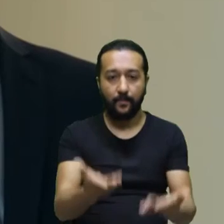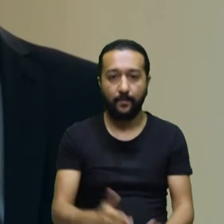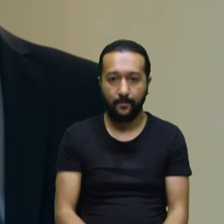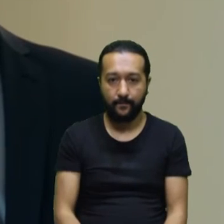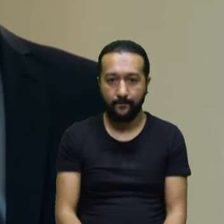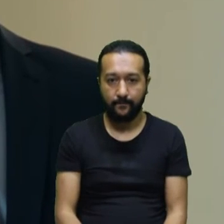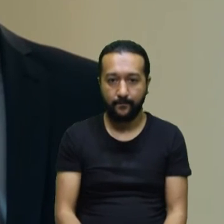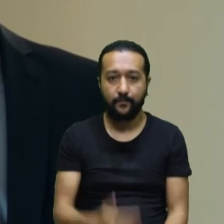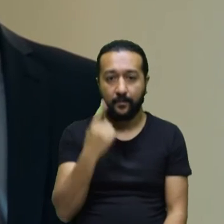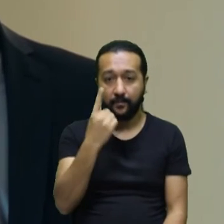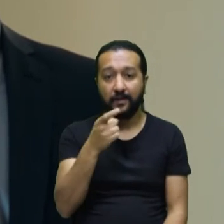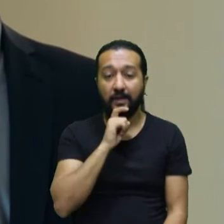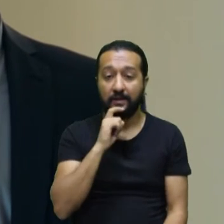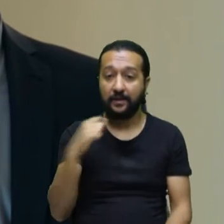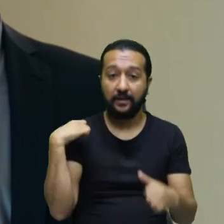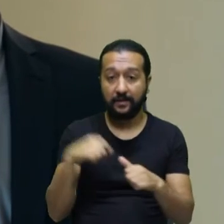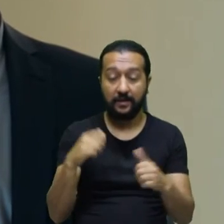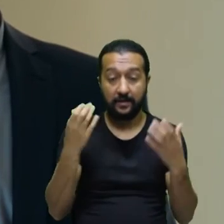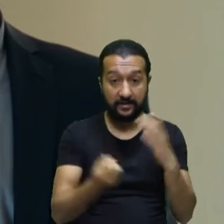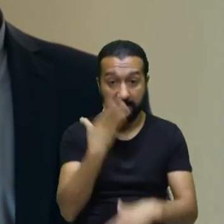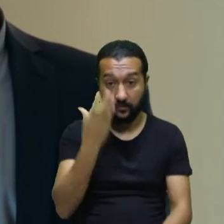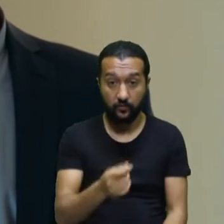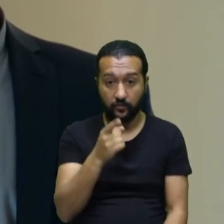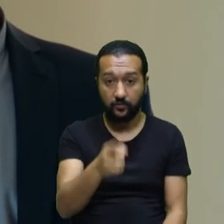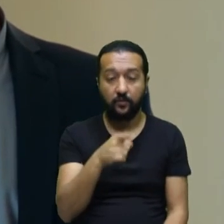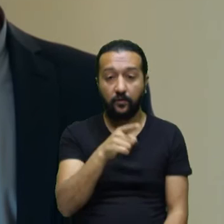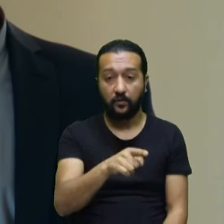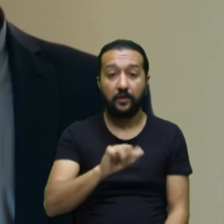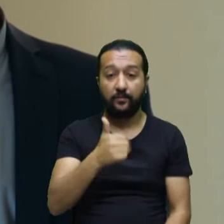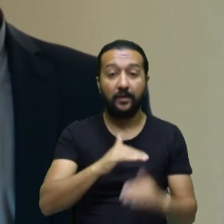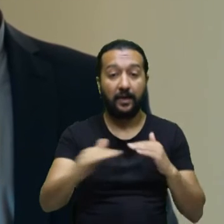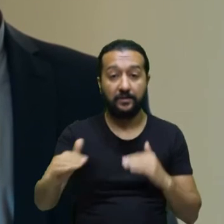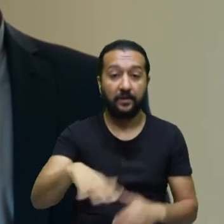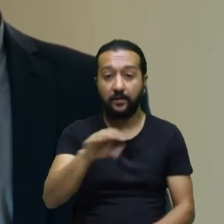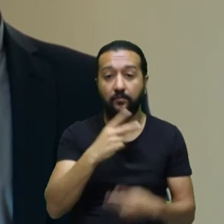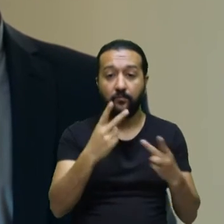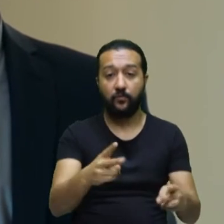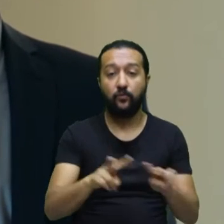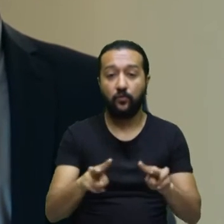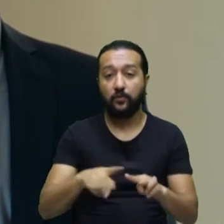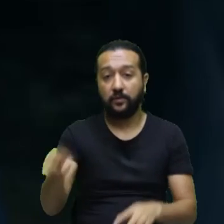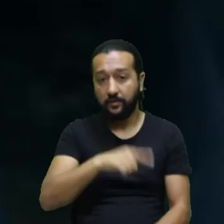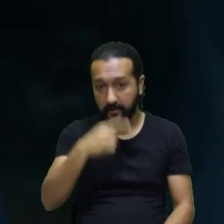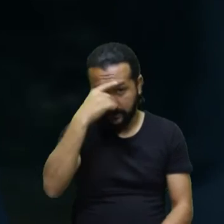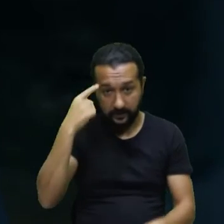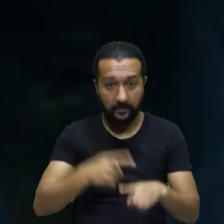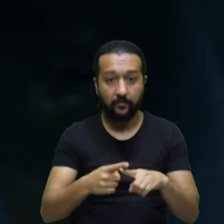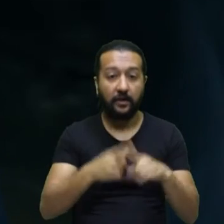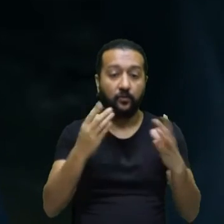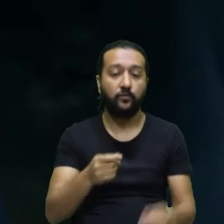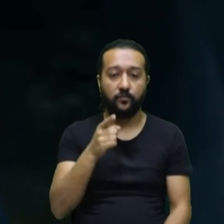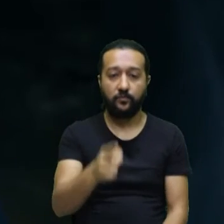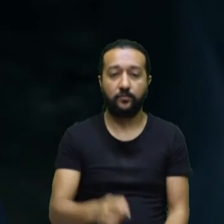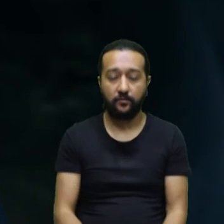veriyorum. Bir yanlışın daha olursa o değerli aşiretinle mültecilerin kaderini